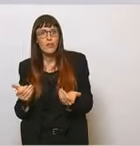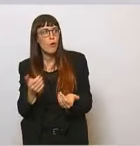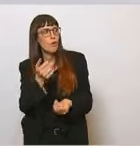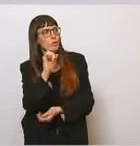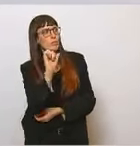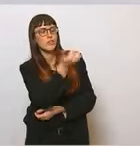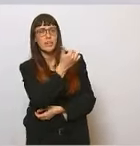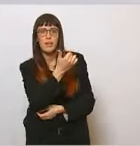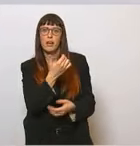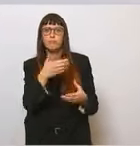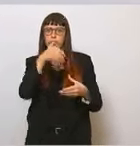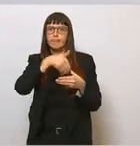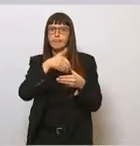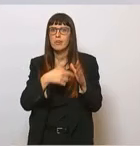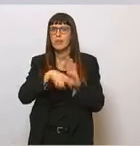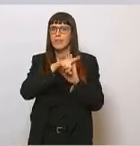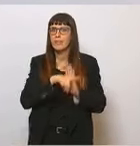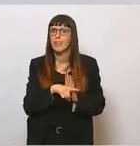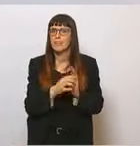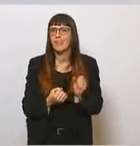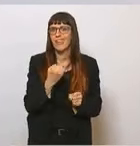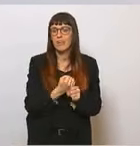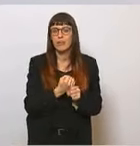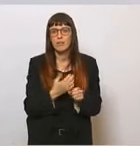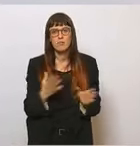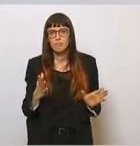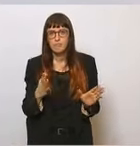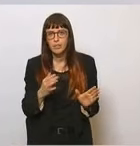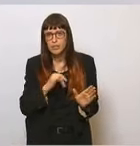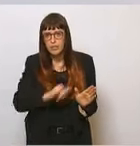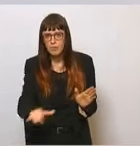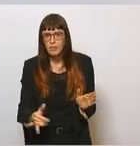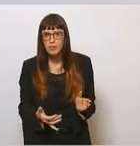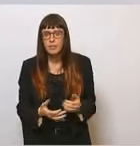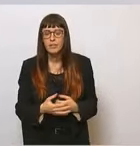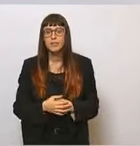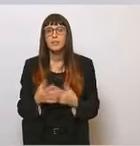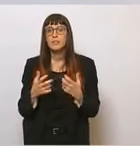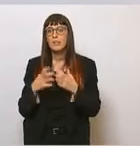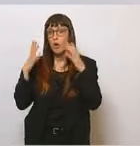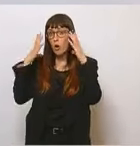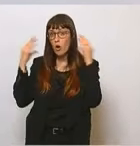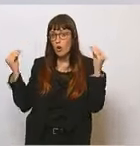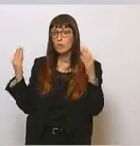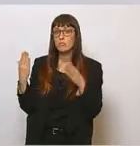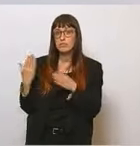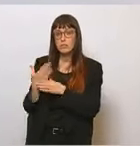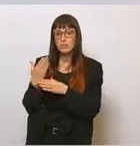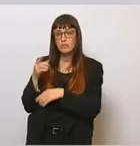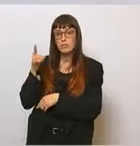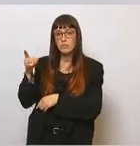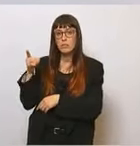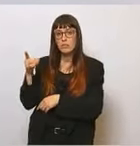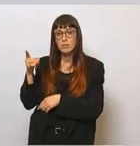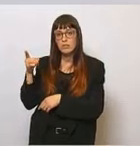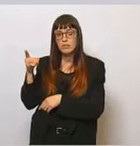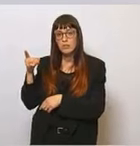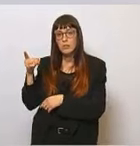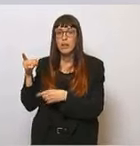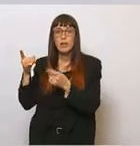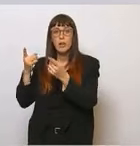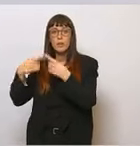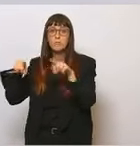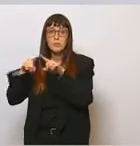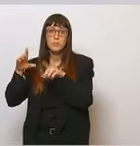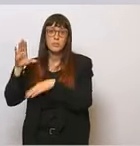eu, par exemple, aux Pays-Bas, l'autorité de la compétence s'est vue proposer par Apple un certain, a proposé